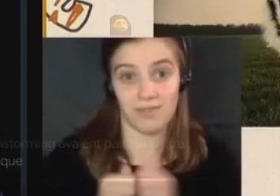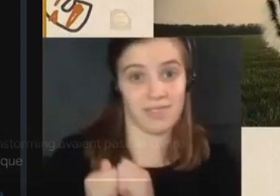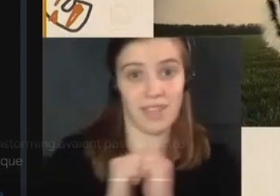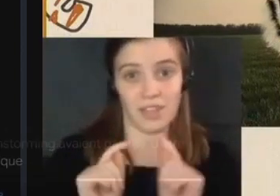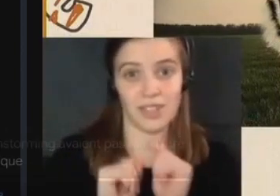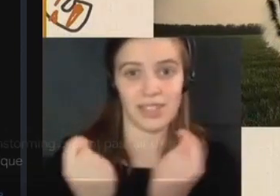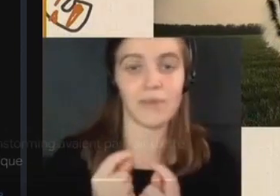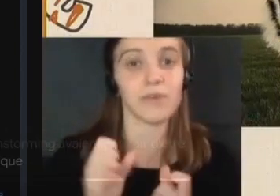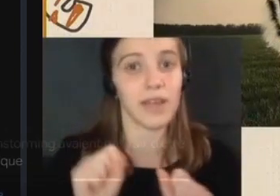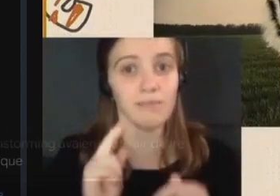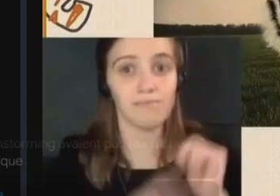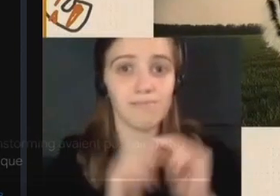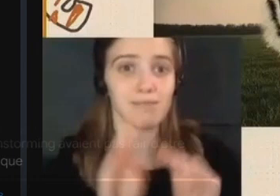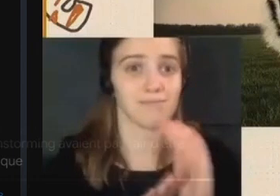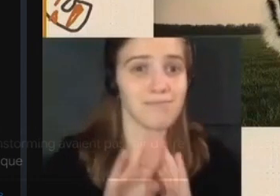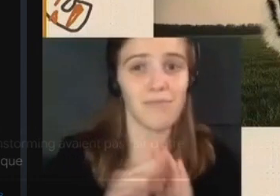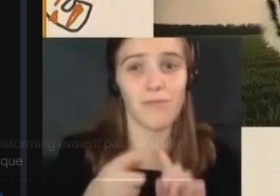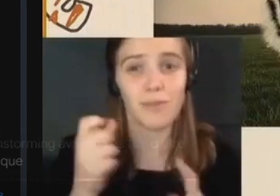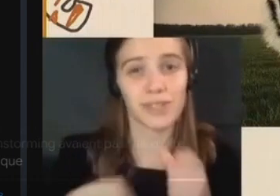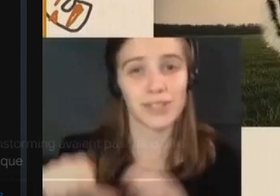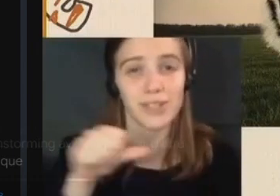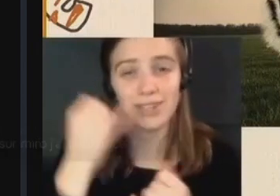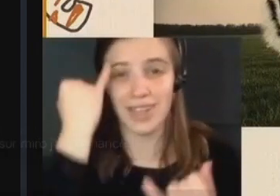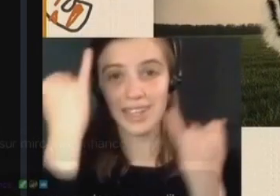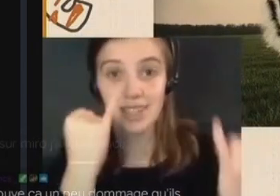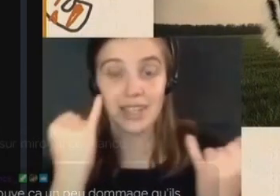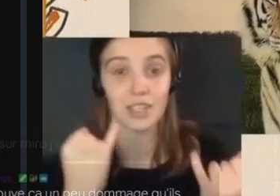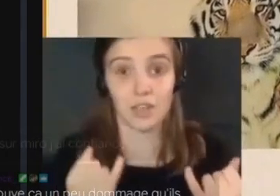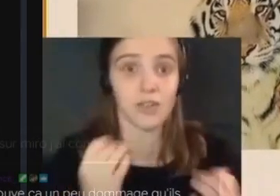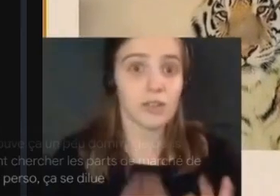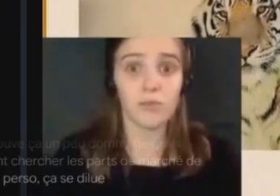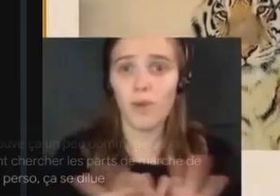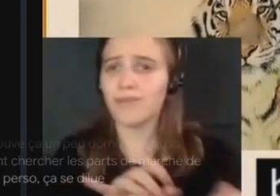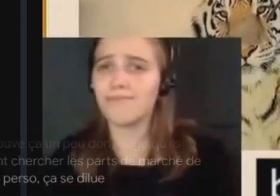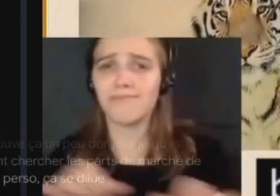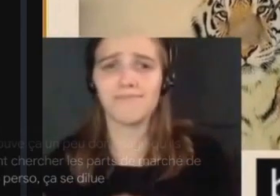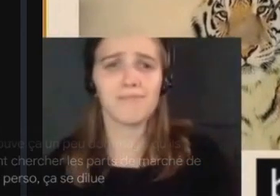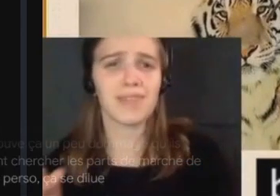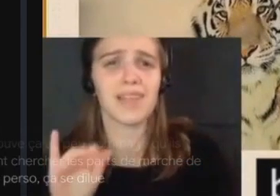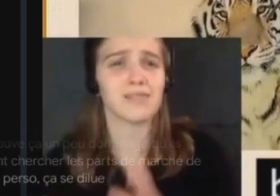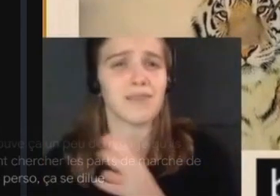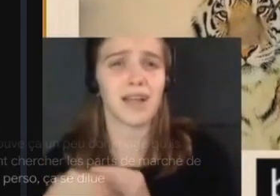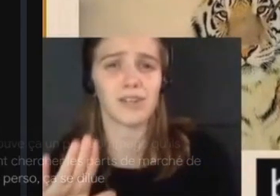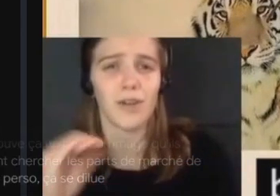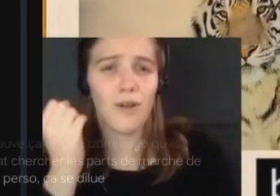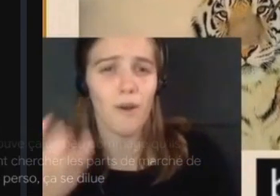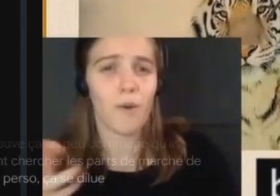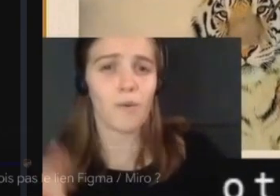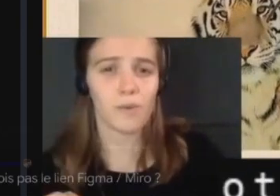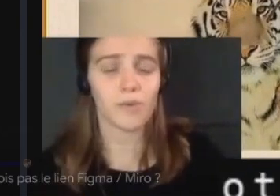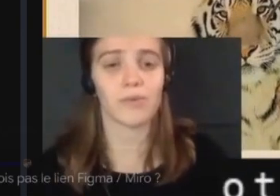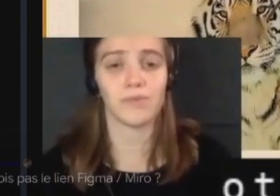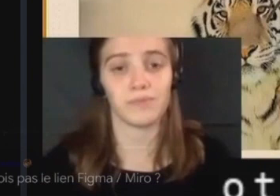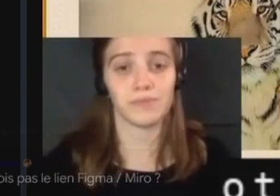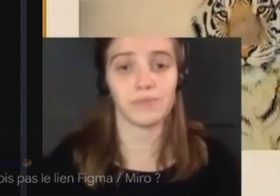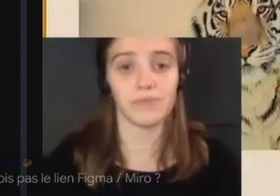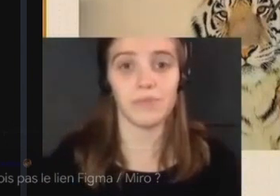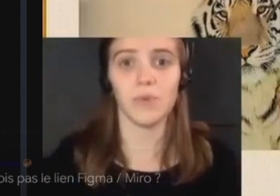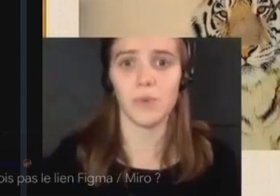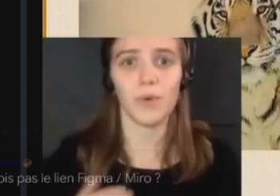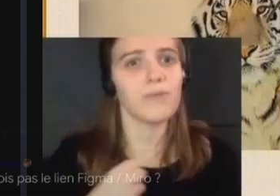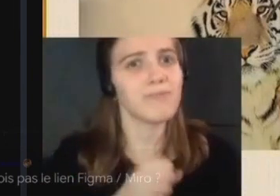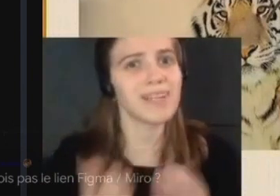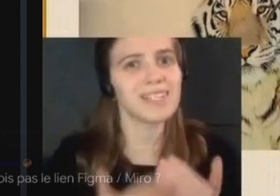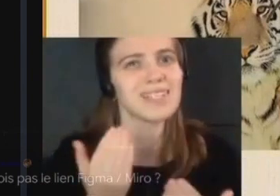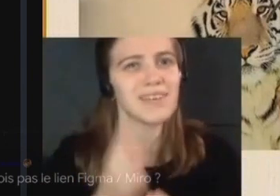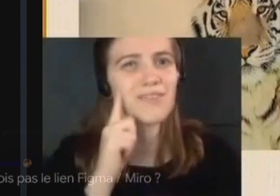people's ideas is just as important as contributing your own. Non, mais ça va être cool d'avoir tout en un, ça c'est sûr. To vote and express yourself in FigJam. If